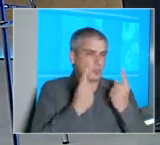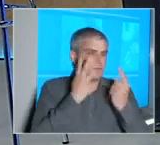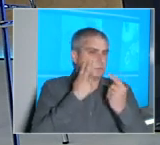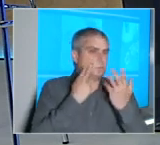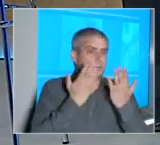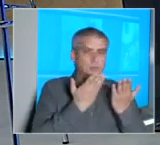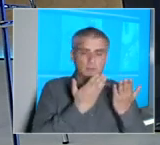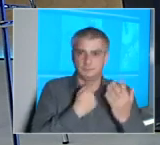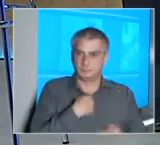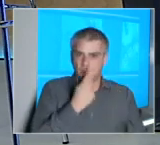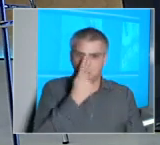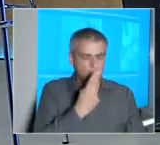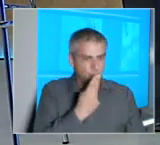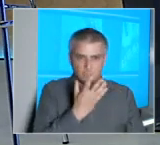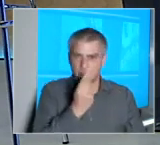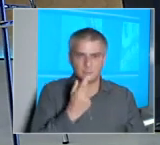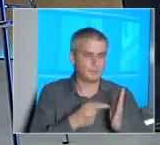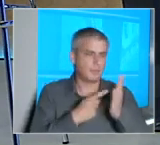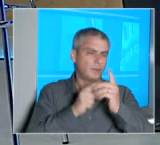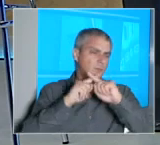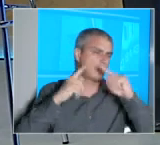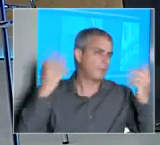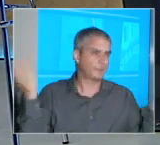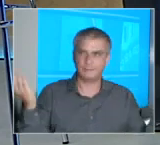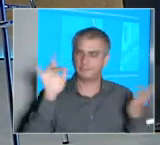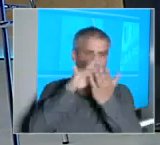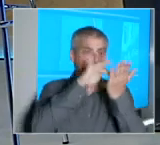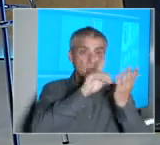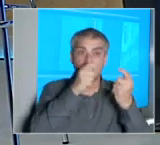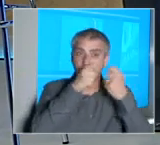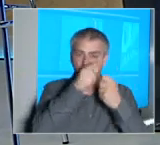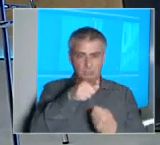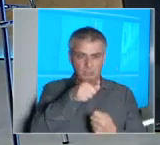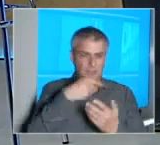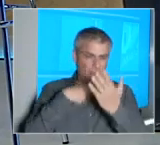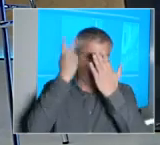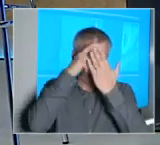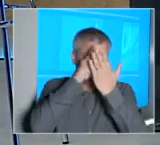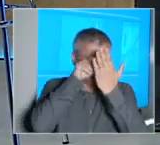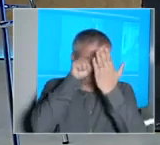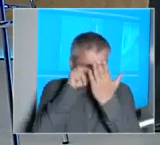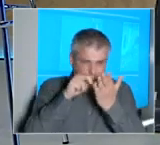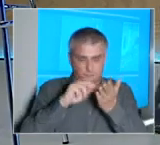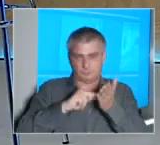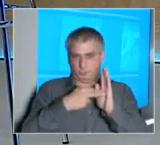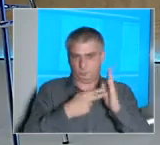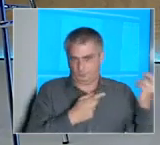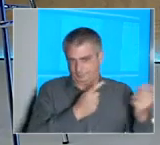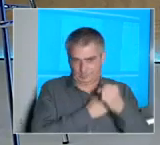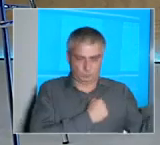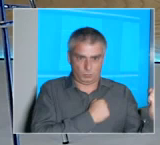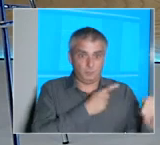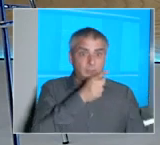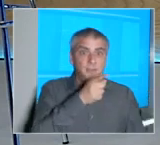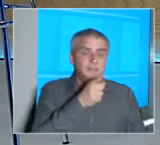הזאת, שאנחנו רואים אותה לא אחת מכל מיני כיוונים, אבל בהקשר הזה אנחנו מבינים מאיזה כיוון פוליטי בא. כן. הדבר